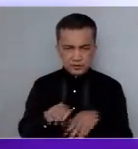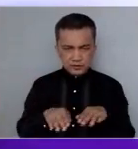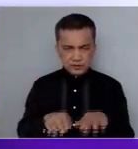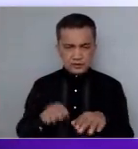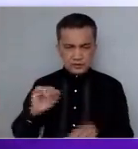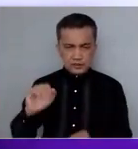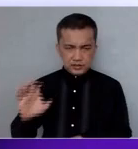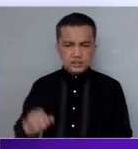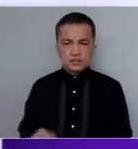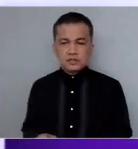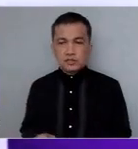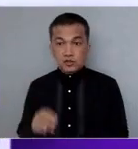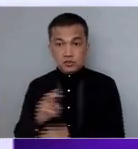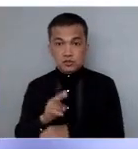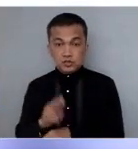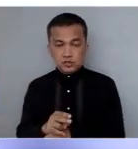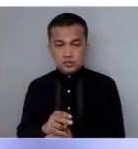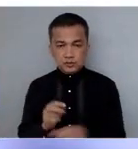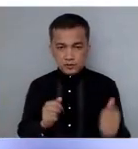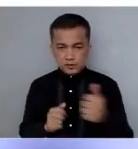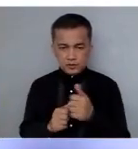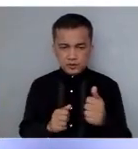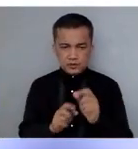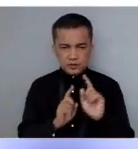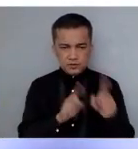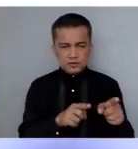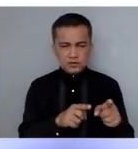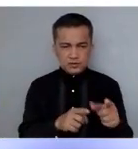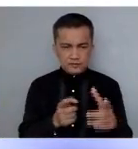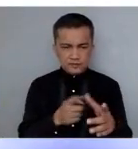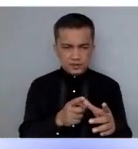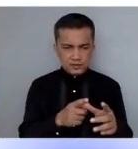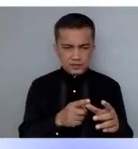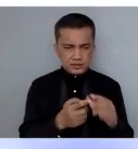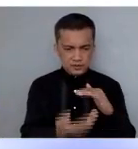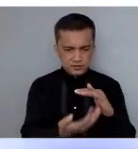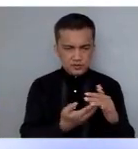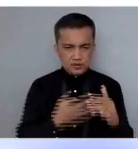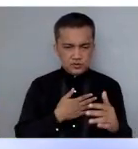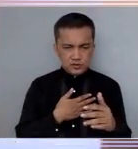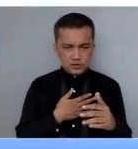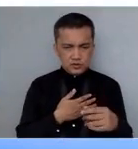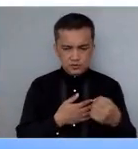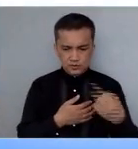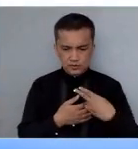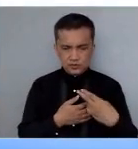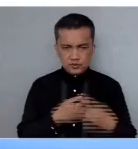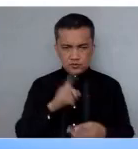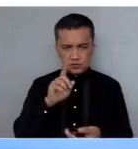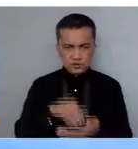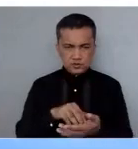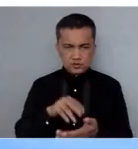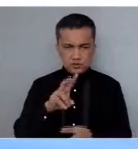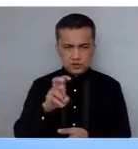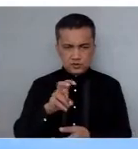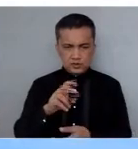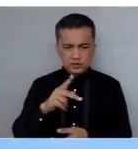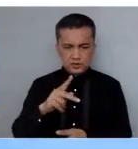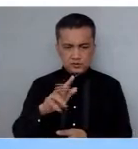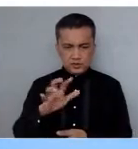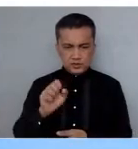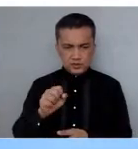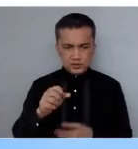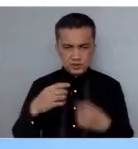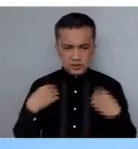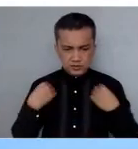JC. Ginamit niya itong pamasahe papunta sa kanyang first ever client na gustong magpagawa ng 1,200 pieces ng polo